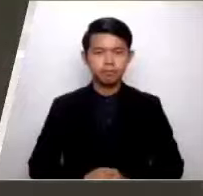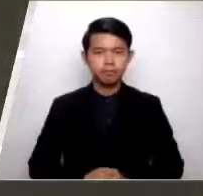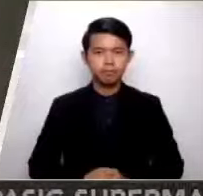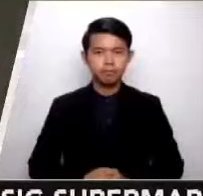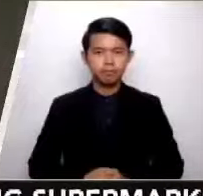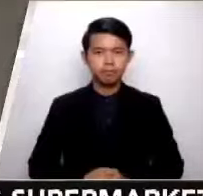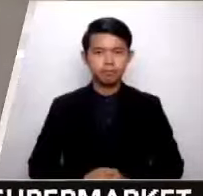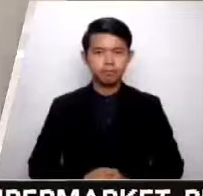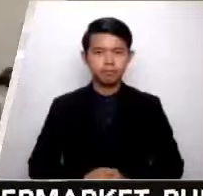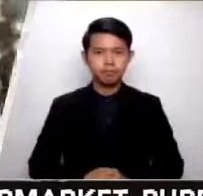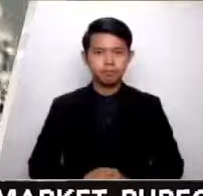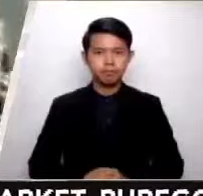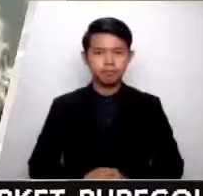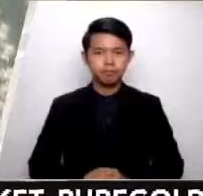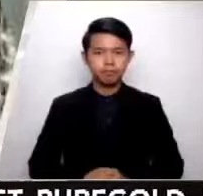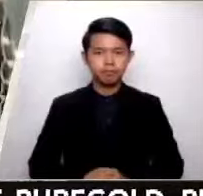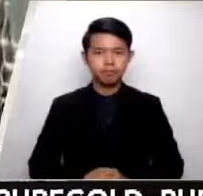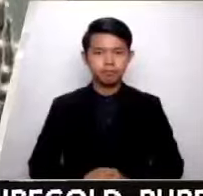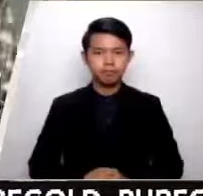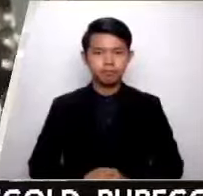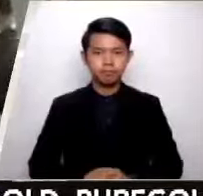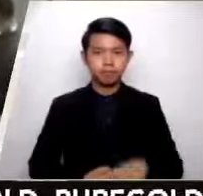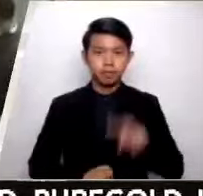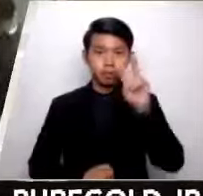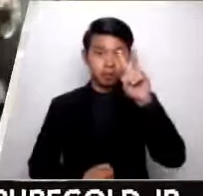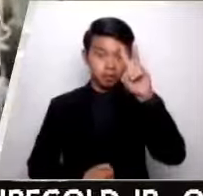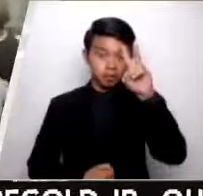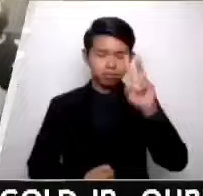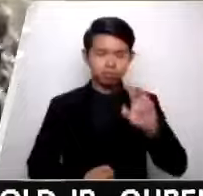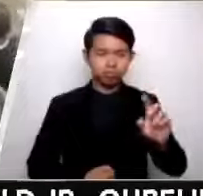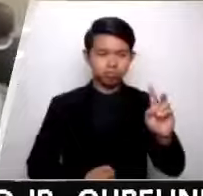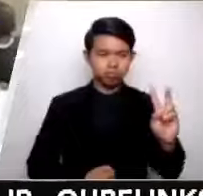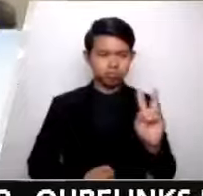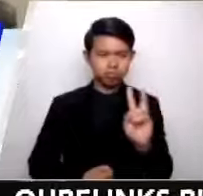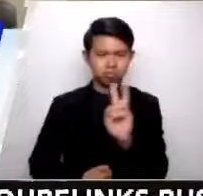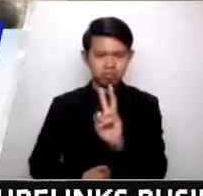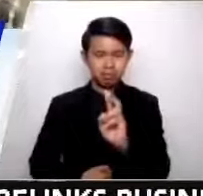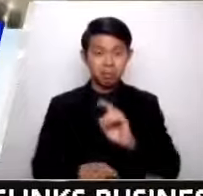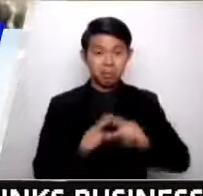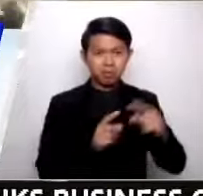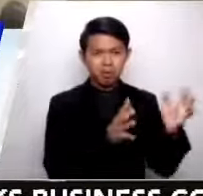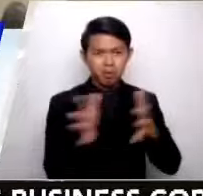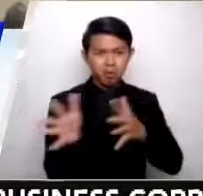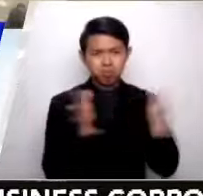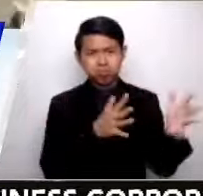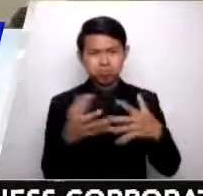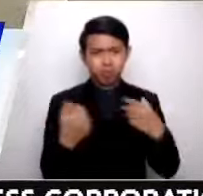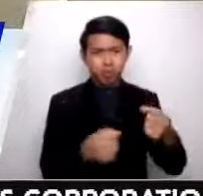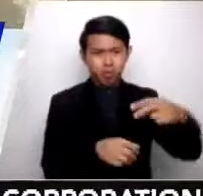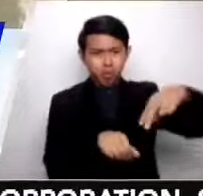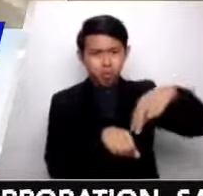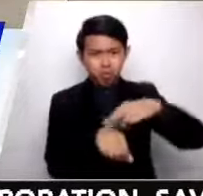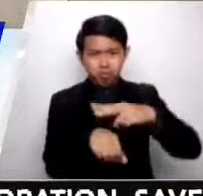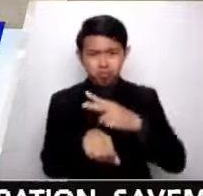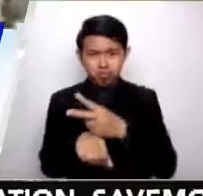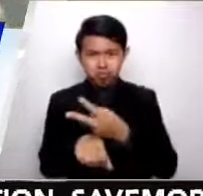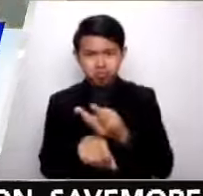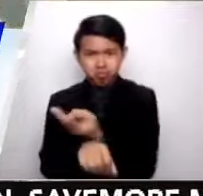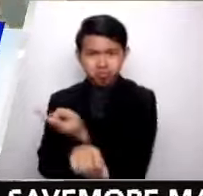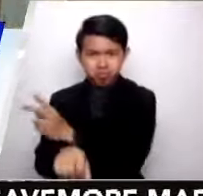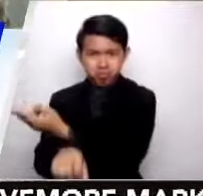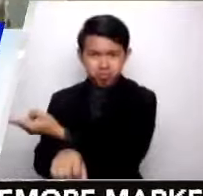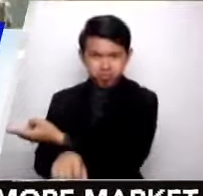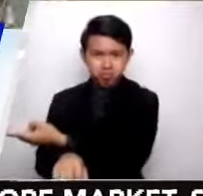Dalawang naglalakad na individual ang tinangay ng malakas na hangin. Magkasunod silang nadulas at halos tumama ang ulo sa simento